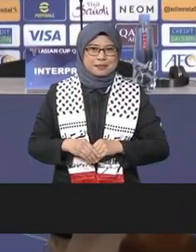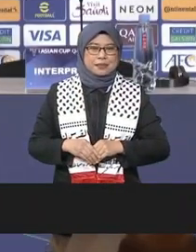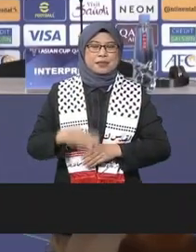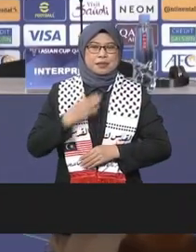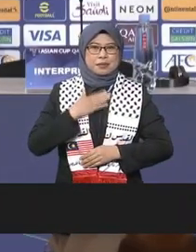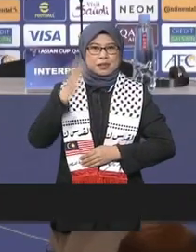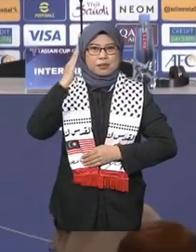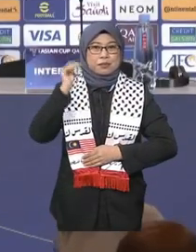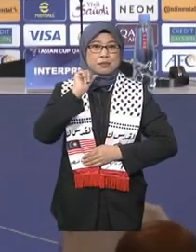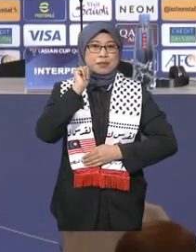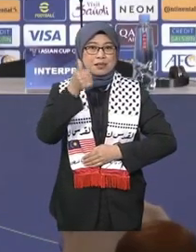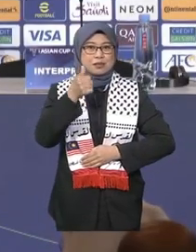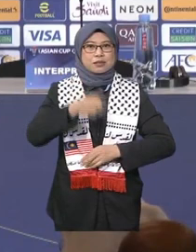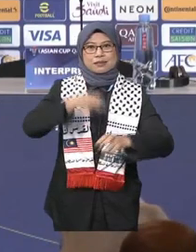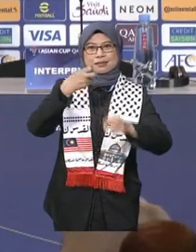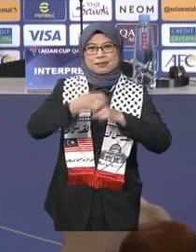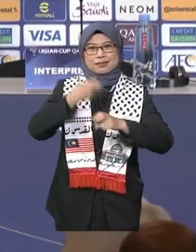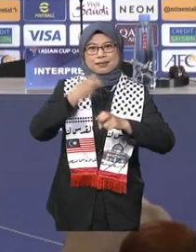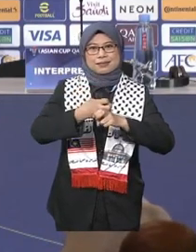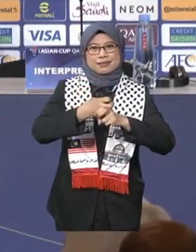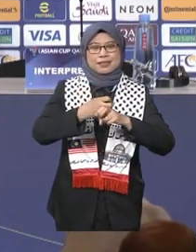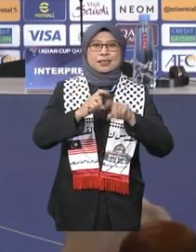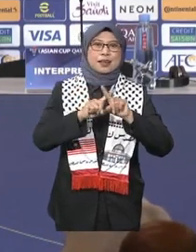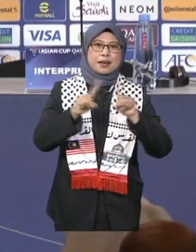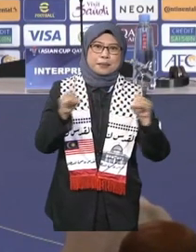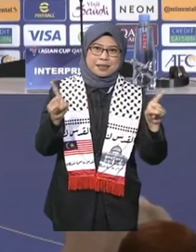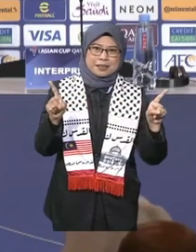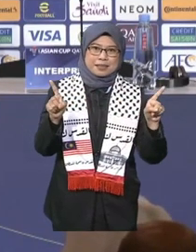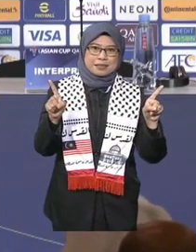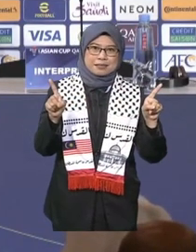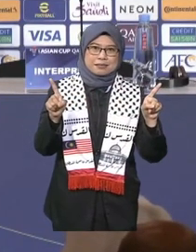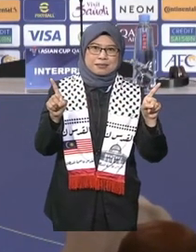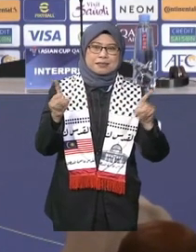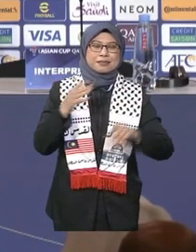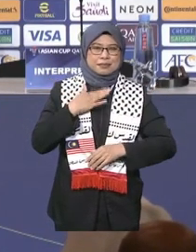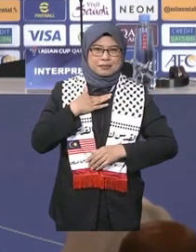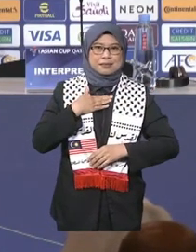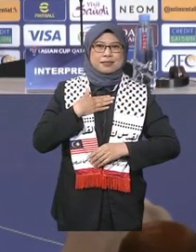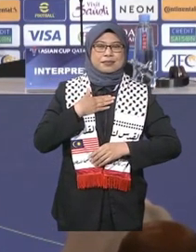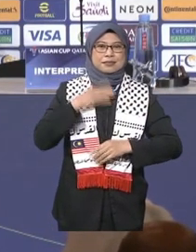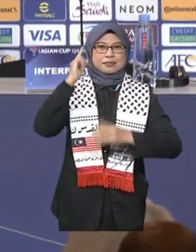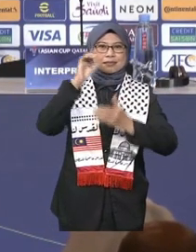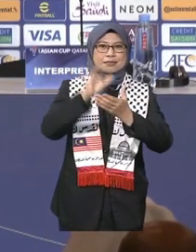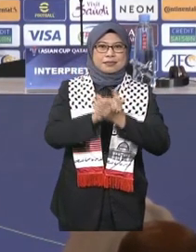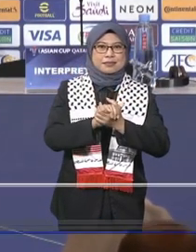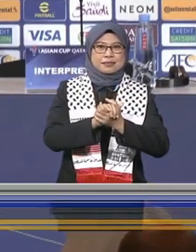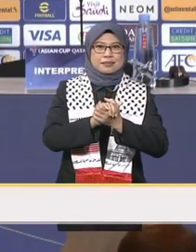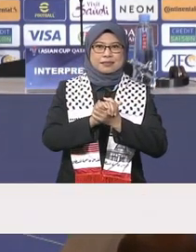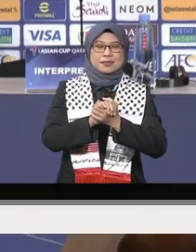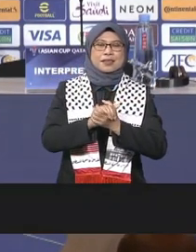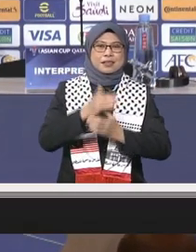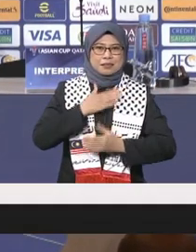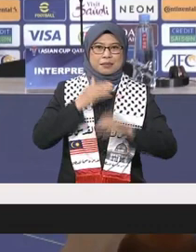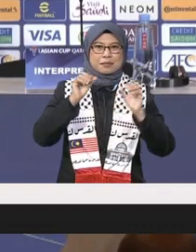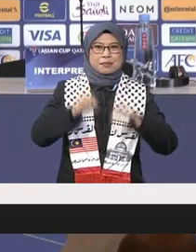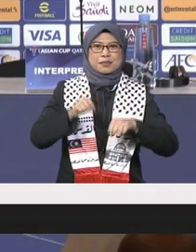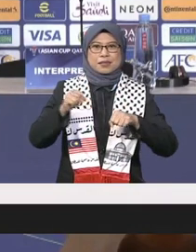that tomorrow will be difficult, but I believe that we can give